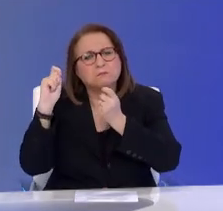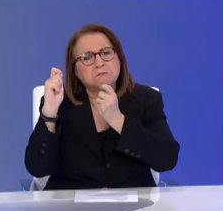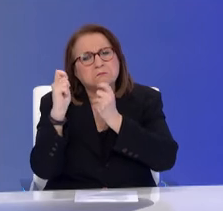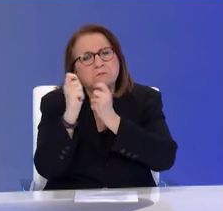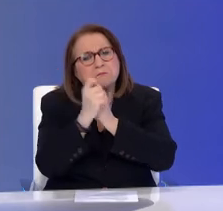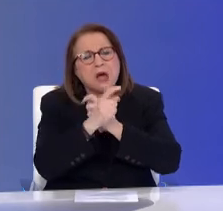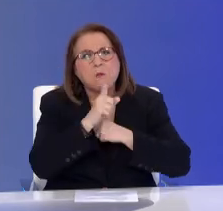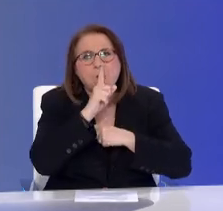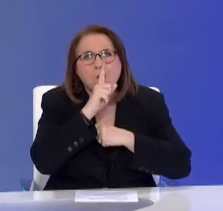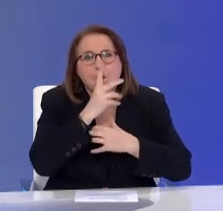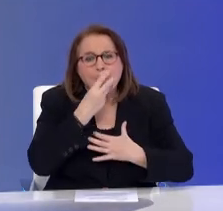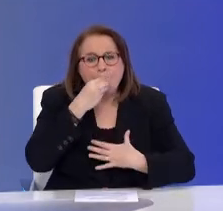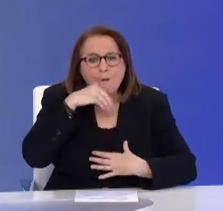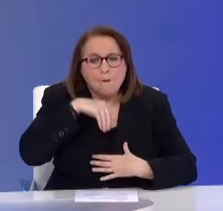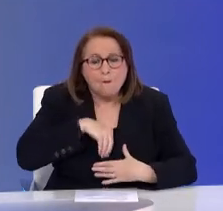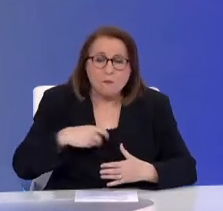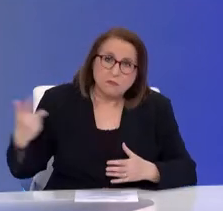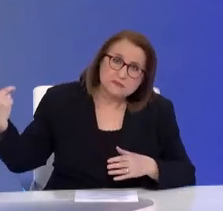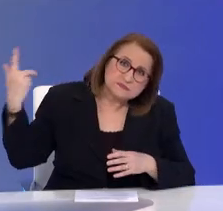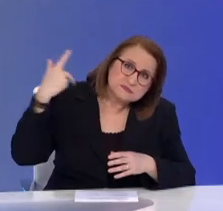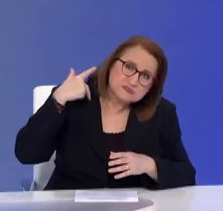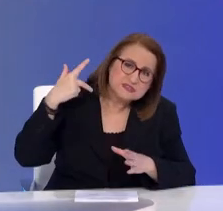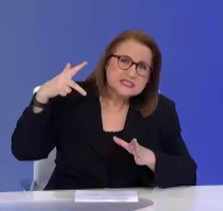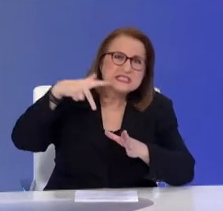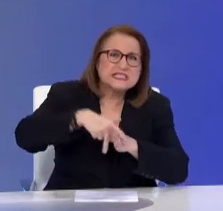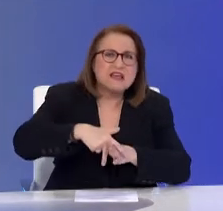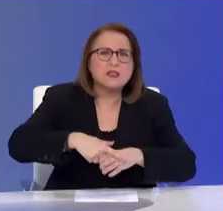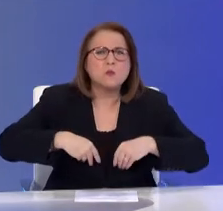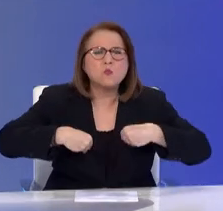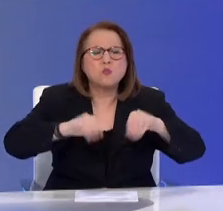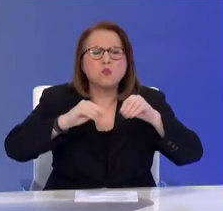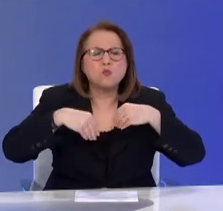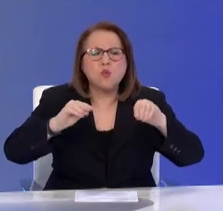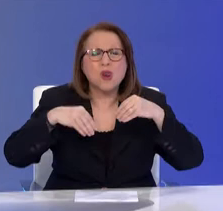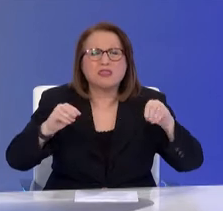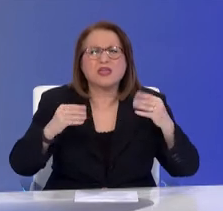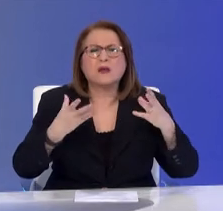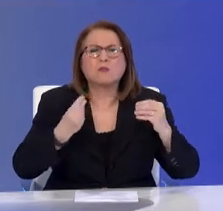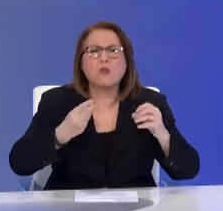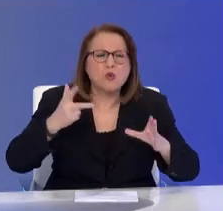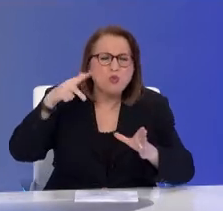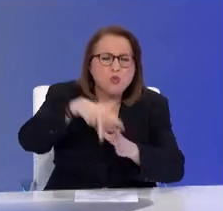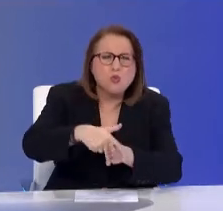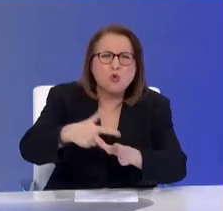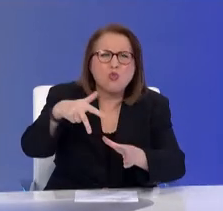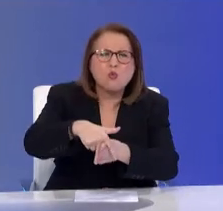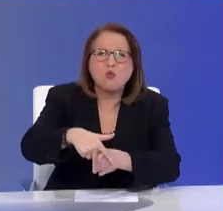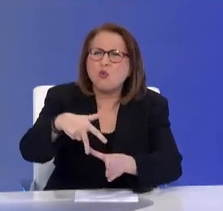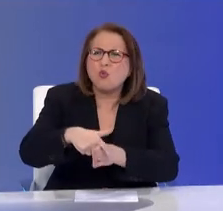των χιλιάδων σκλαβωμένων που πουλήθηκαν στα σκλαβοπάζαρα της Ανατολής. Ο